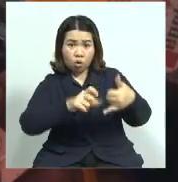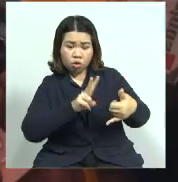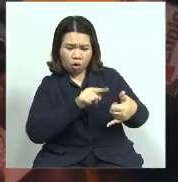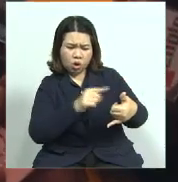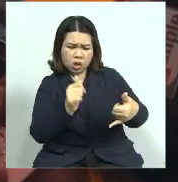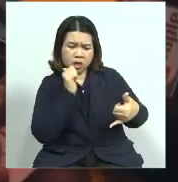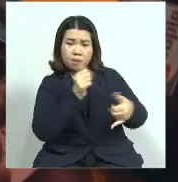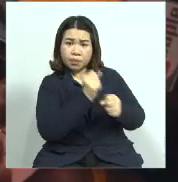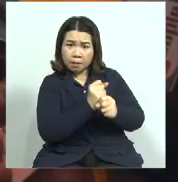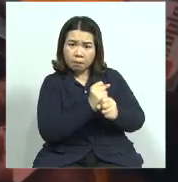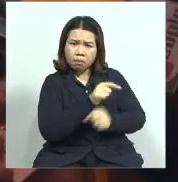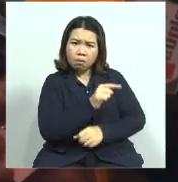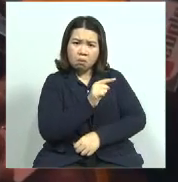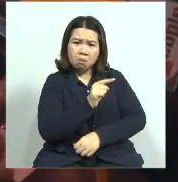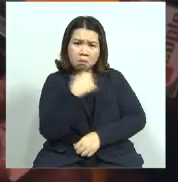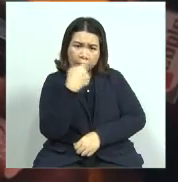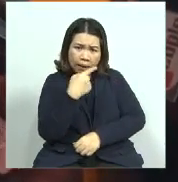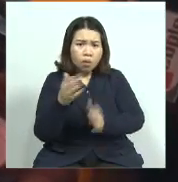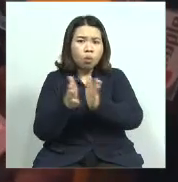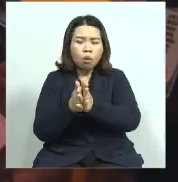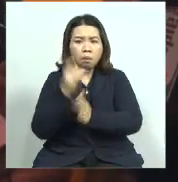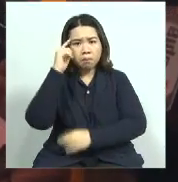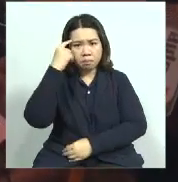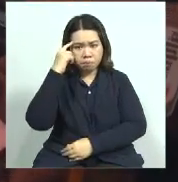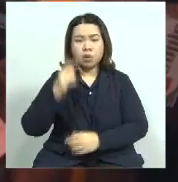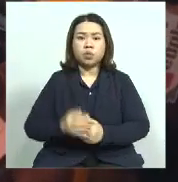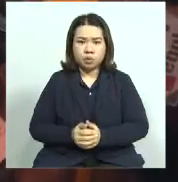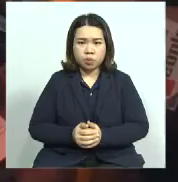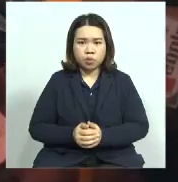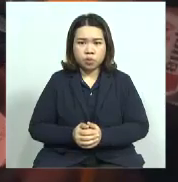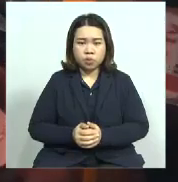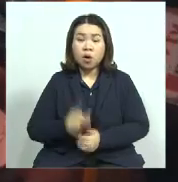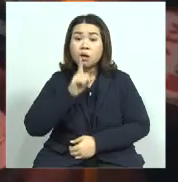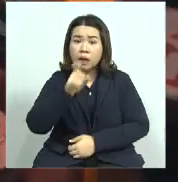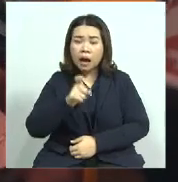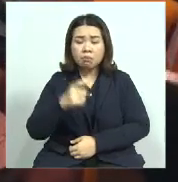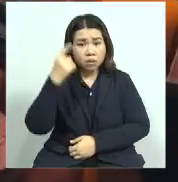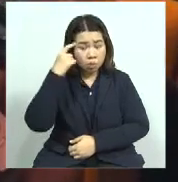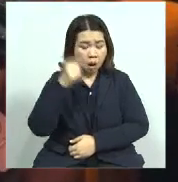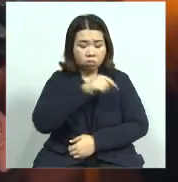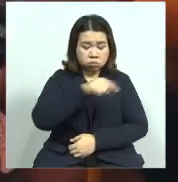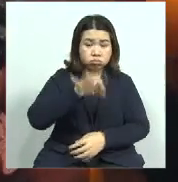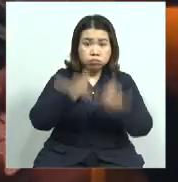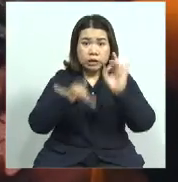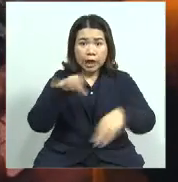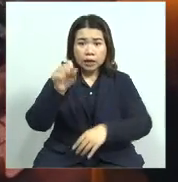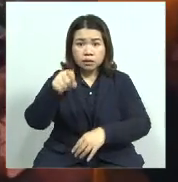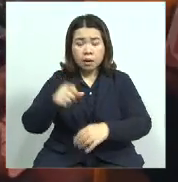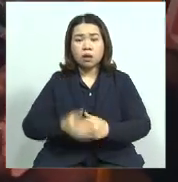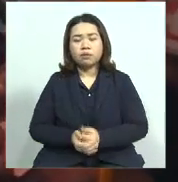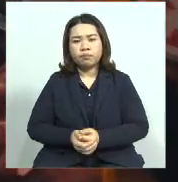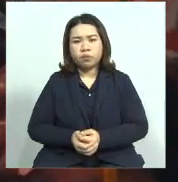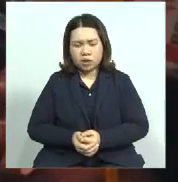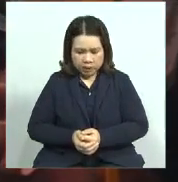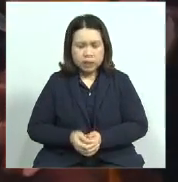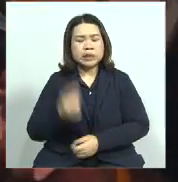หรือว่ามีพวกอื่นทำอีกนะ เราประเมินว่าเป็นการสร้างสถานการณ์ ก็จะต้องก็สร้าง